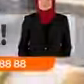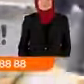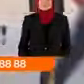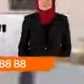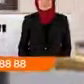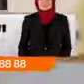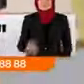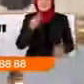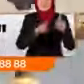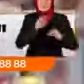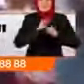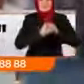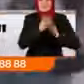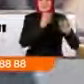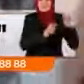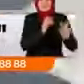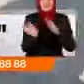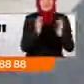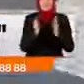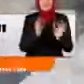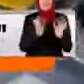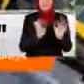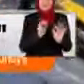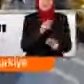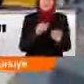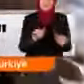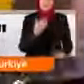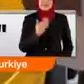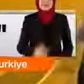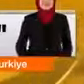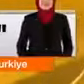bazı tatilcilerin en bilindik Bahanesi de bu